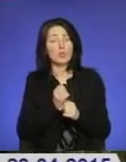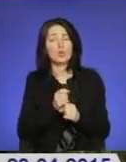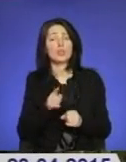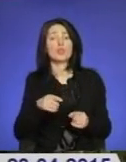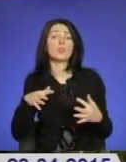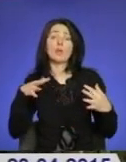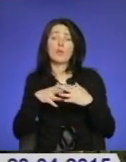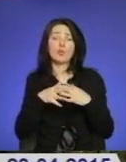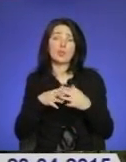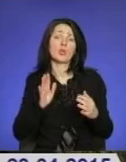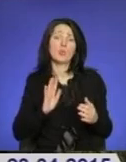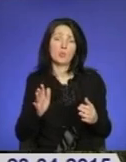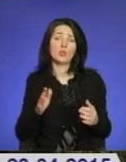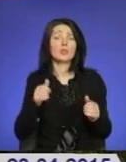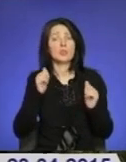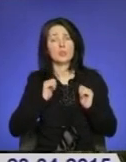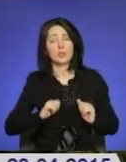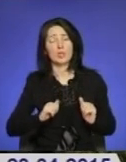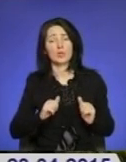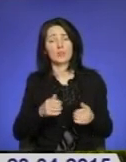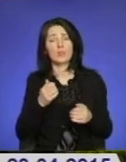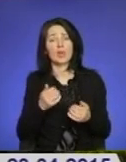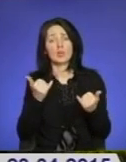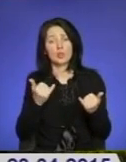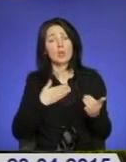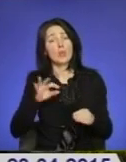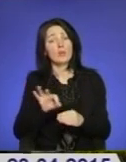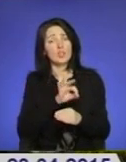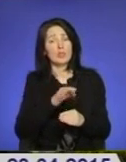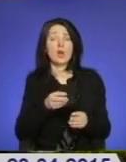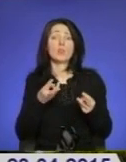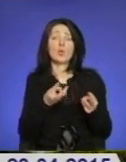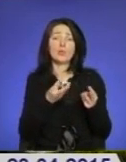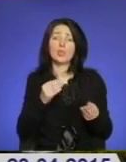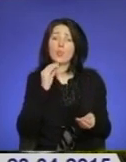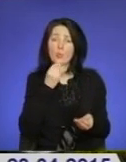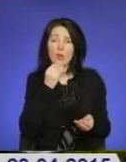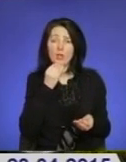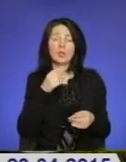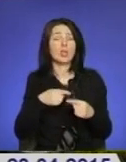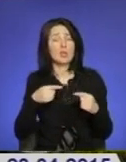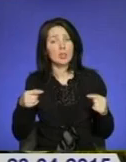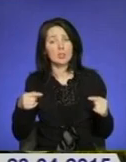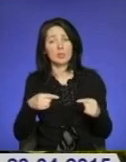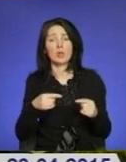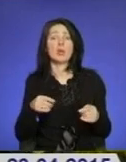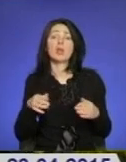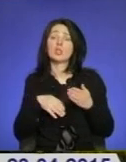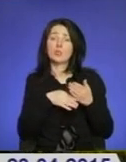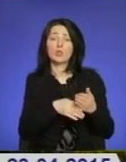ми вишиваємо, ми печемо пряники, ми будь-якими іншими способами намагаємося заробити кошти. Так?